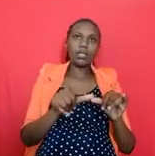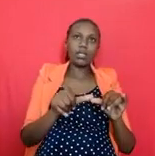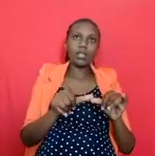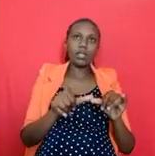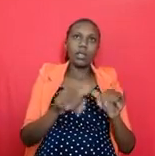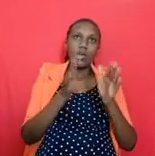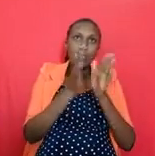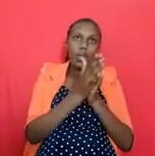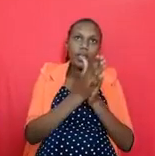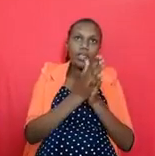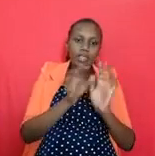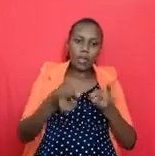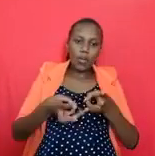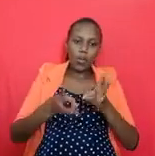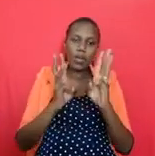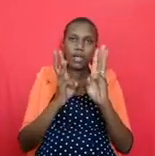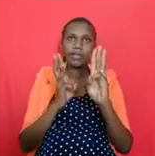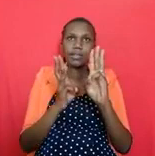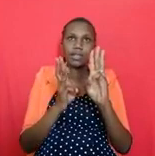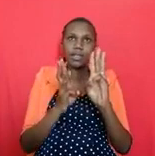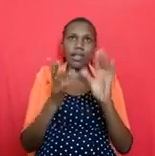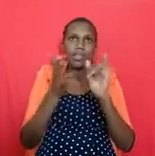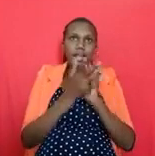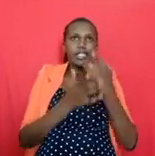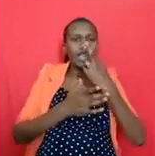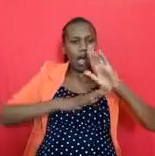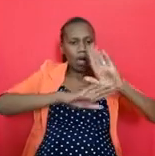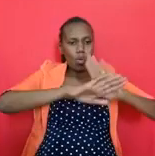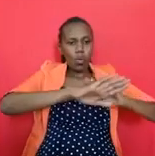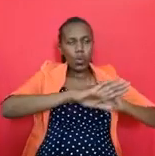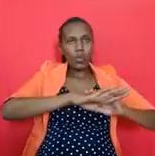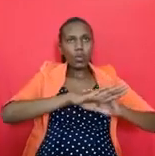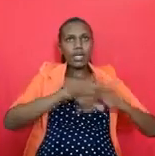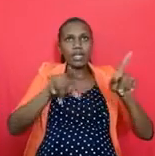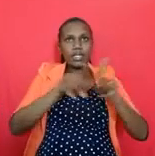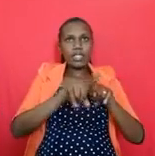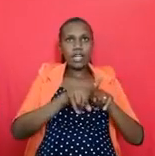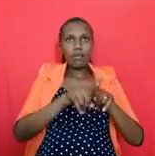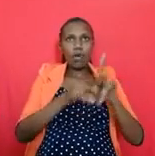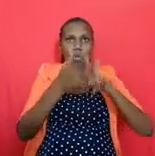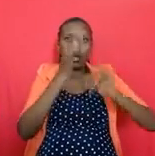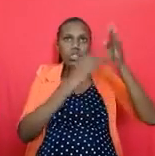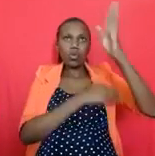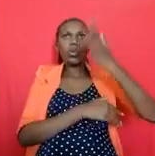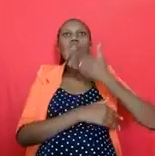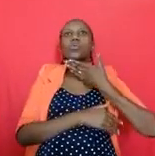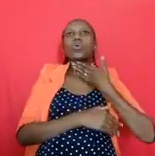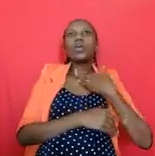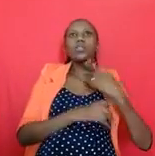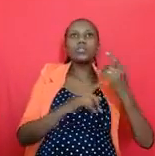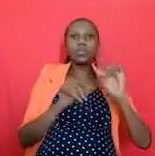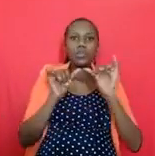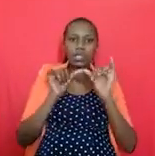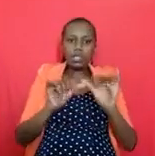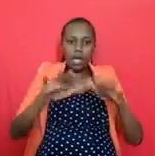na guthie na mithiire yerekaniire na uria ngai arenda